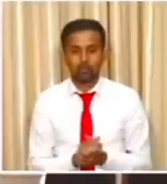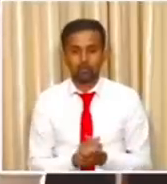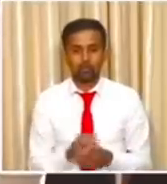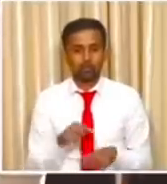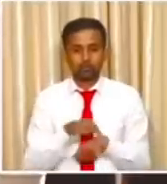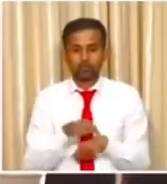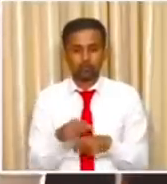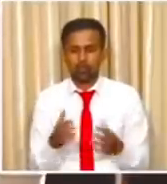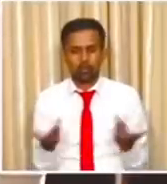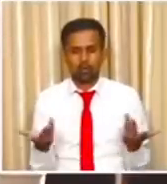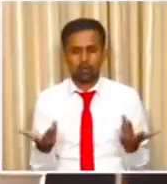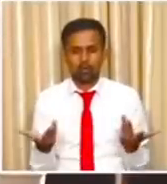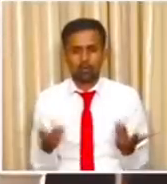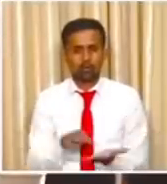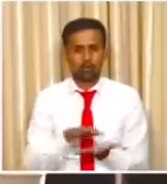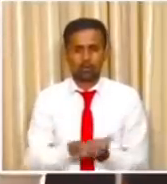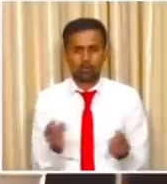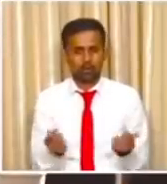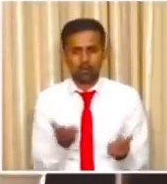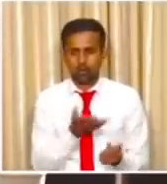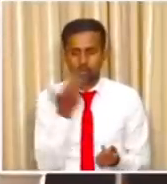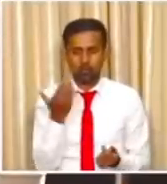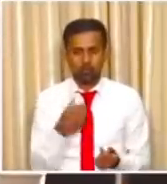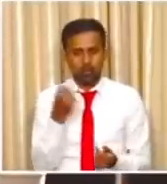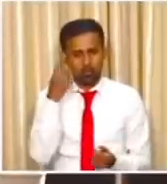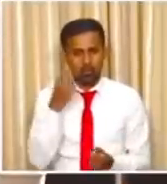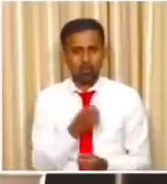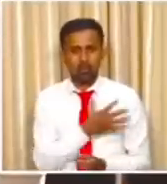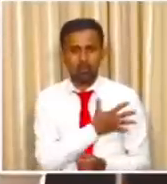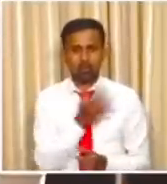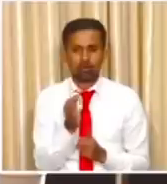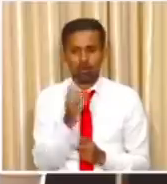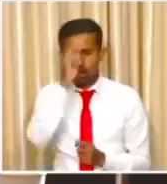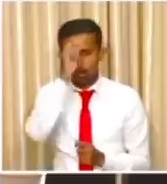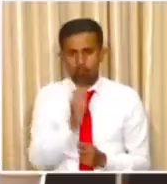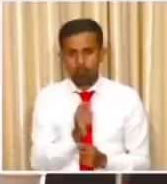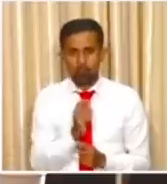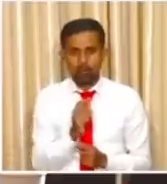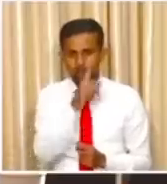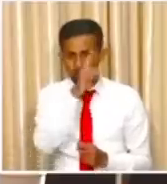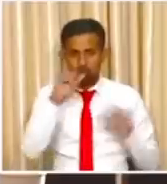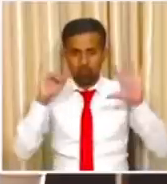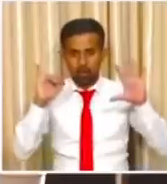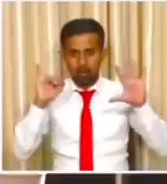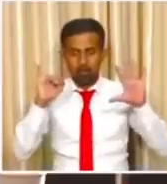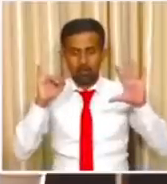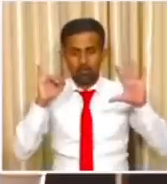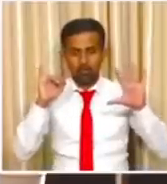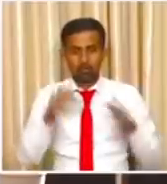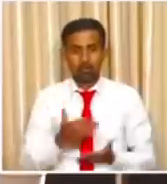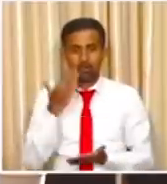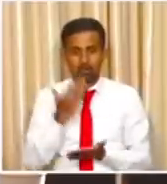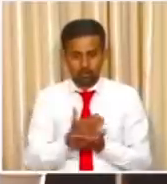කාලයක් ගත හැකි කියලා ගත යුතුයි කියලා තීන්දුව ගන්න. මට මතකයි ගෝඨාභය රාජපක්ෂ ජනාධිපතිවරයා මාස 6කට ඒක